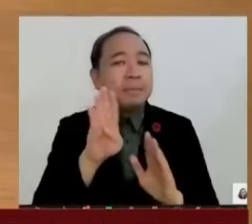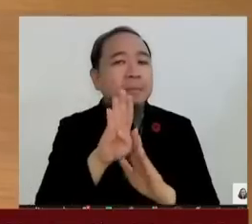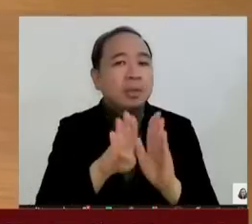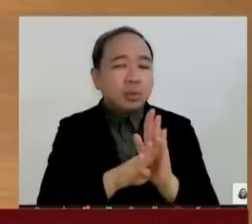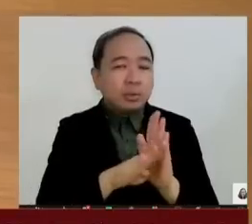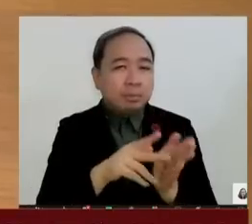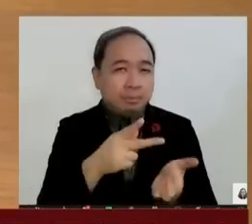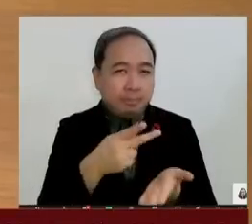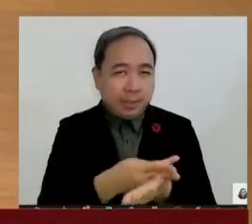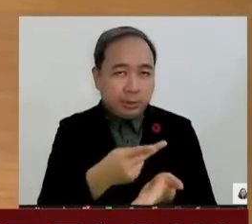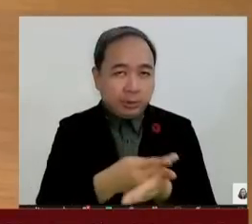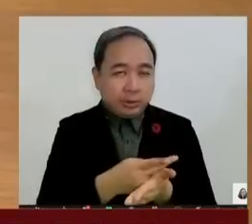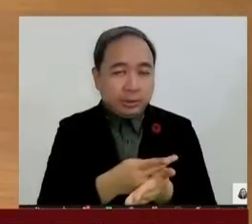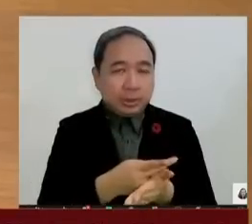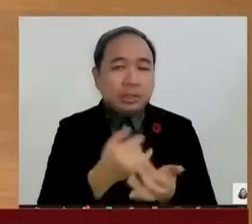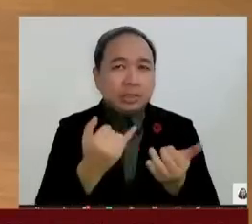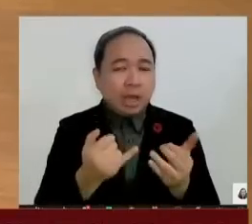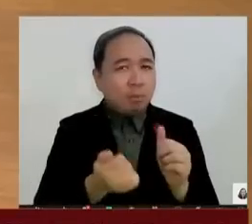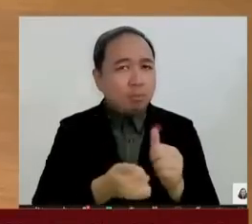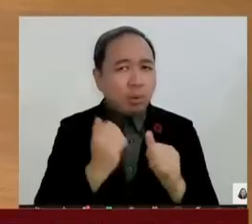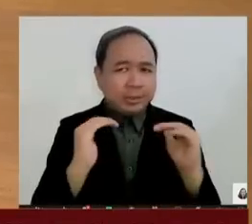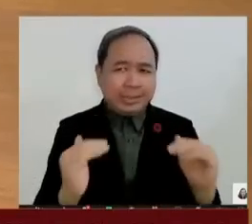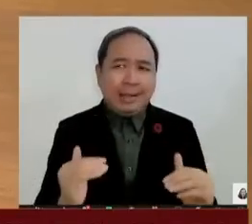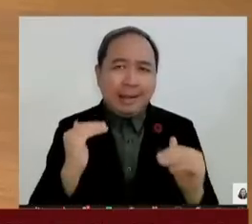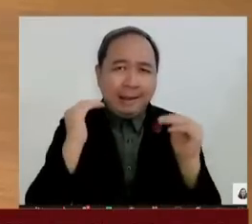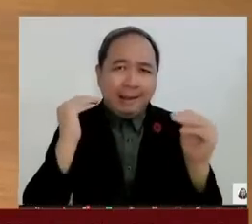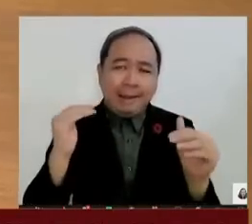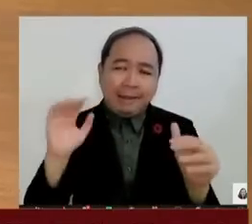Ito ang pinakamataas ng bilang sa buong